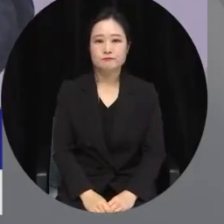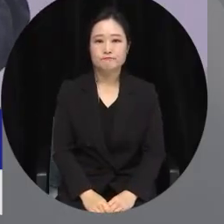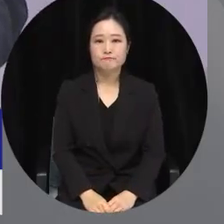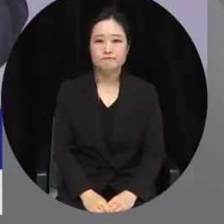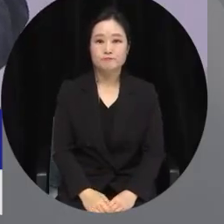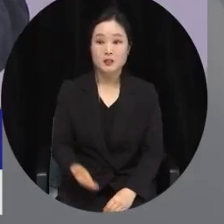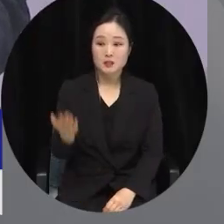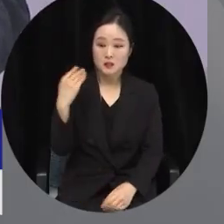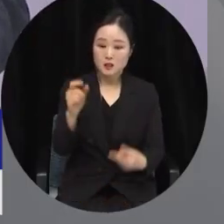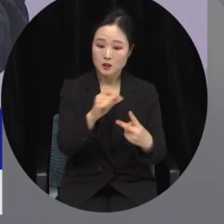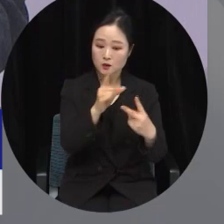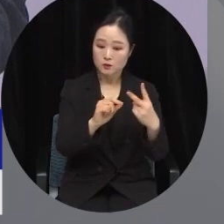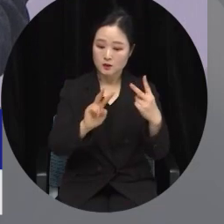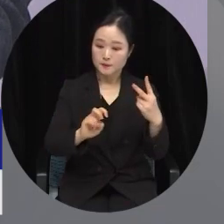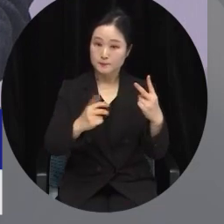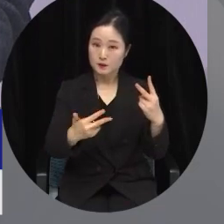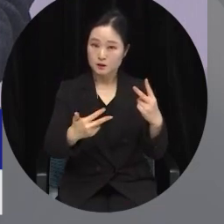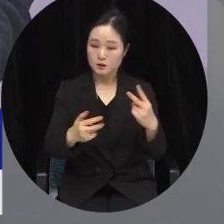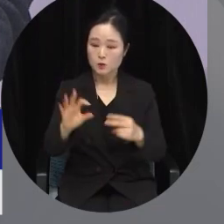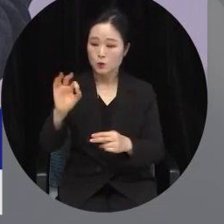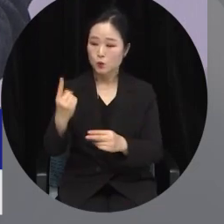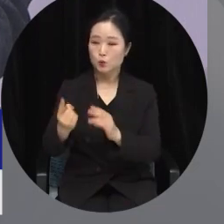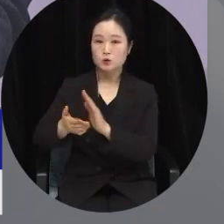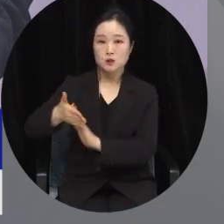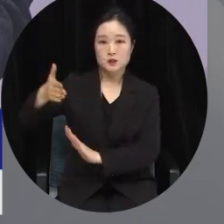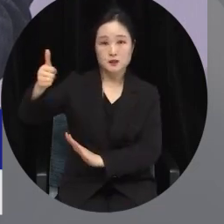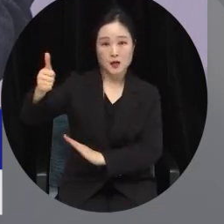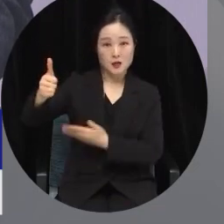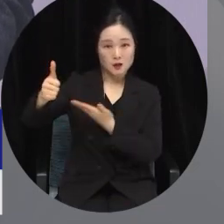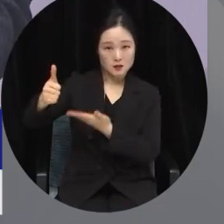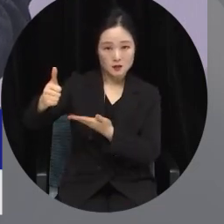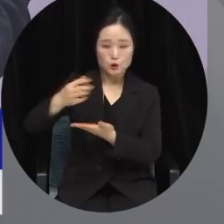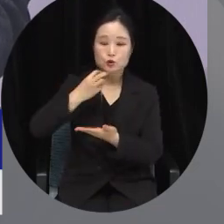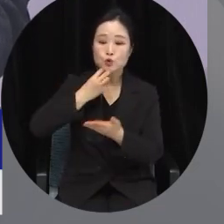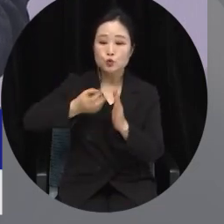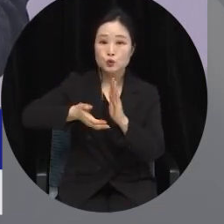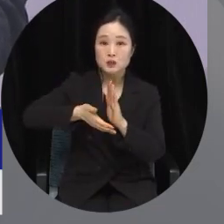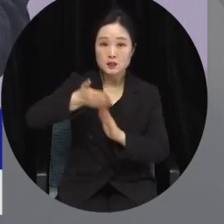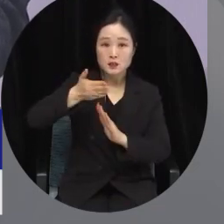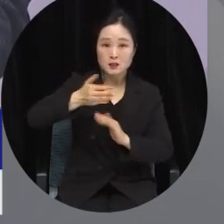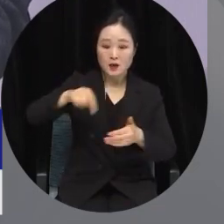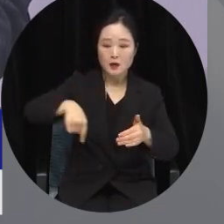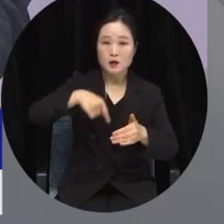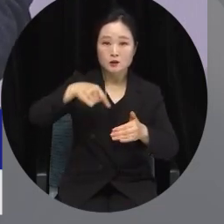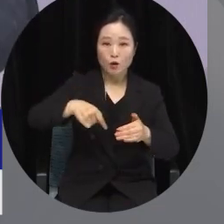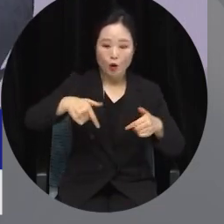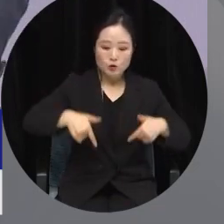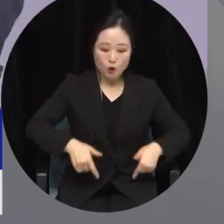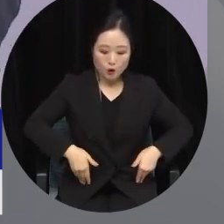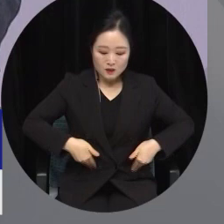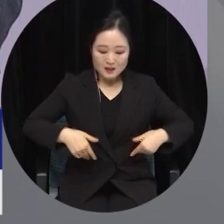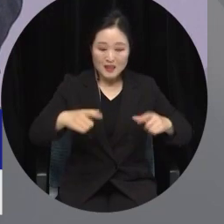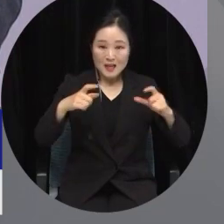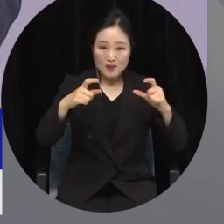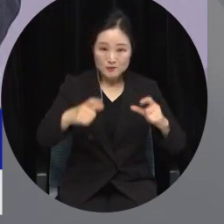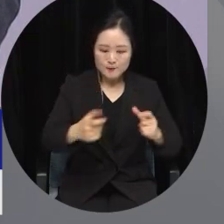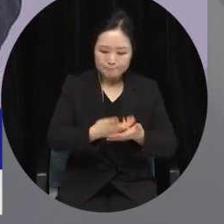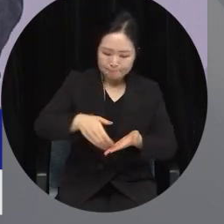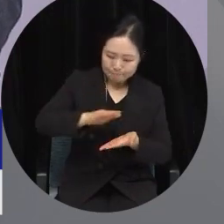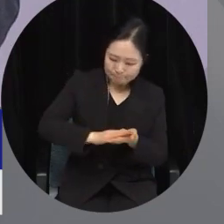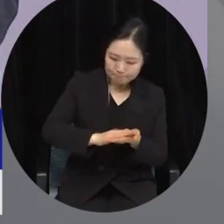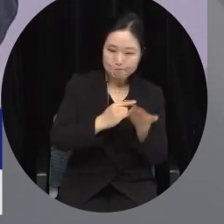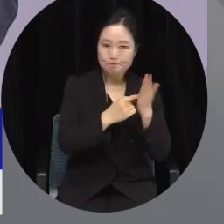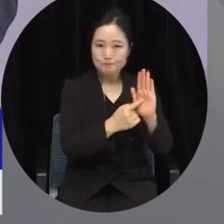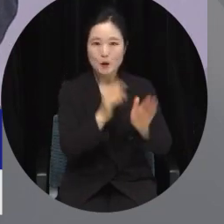지난 2월 27일 오세훈 서울시장 서울시에서 서남권 대개조 사업을 발표한 바 있습니다. 그게